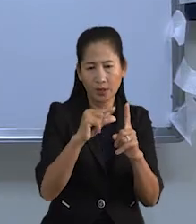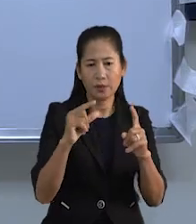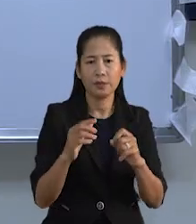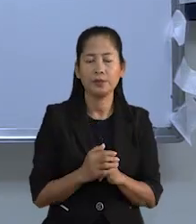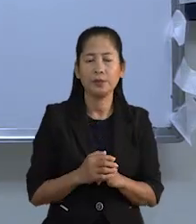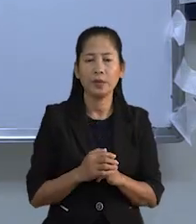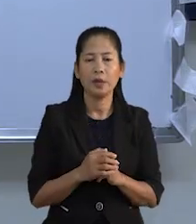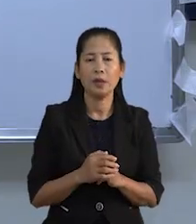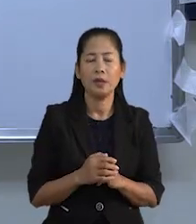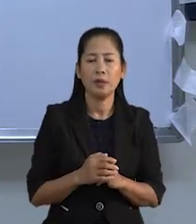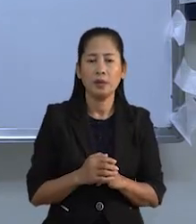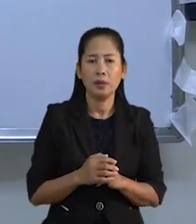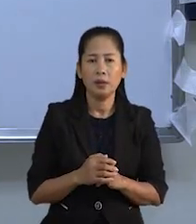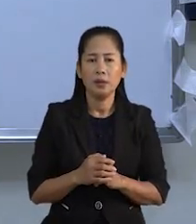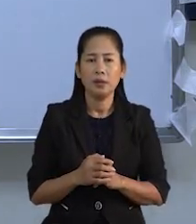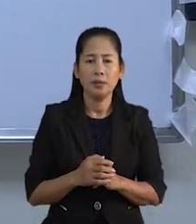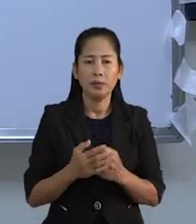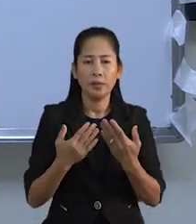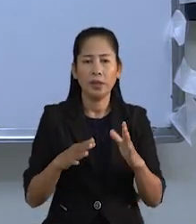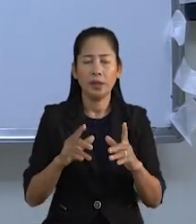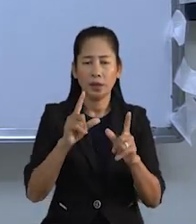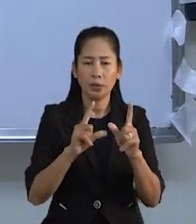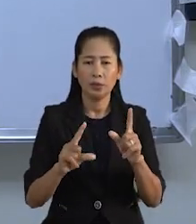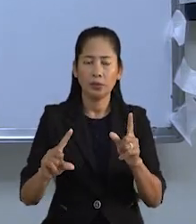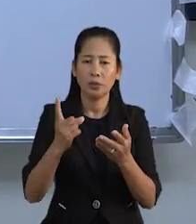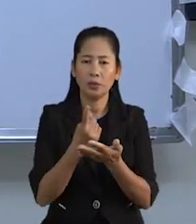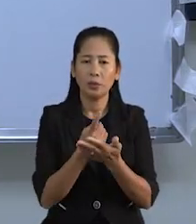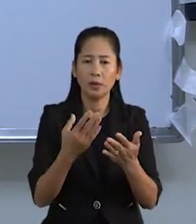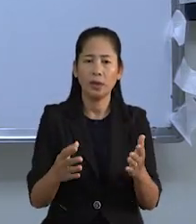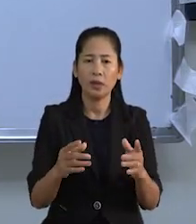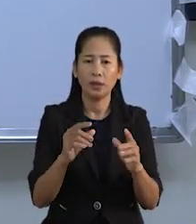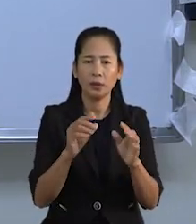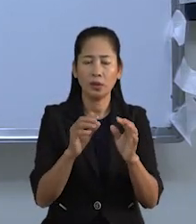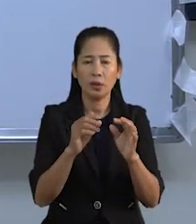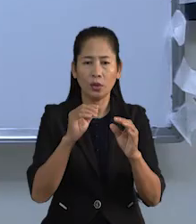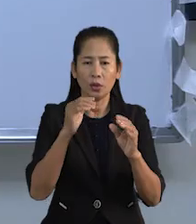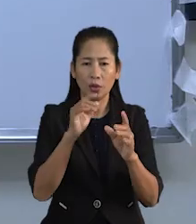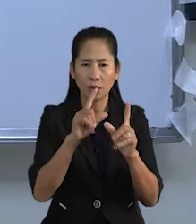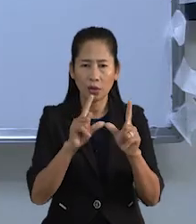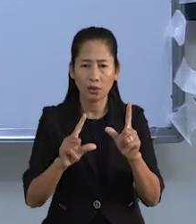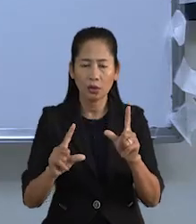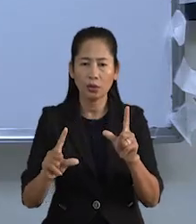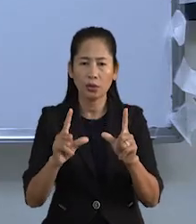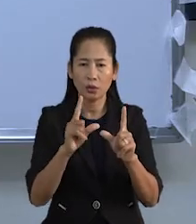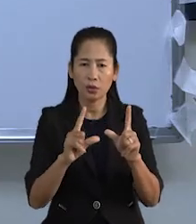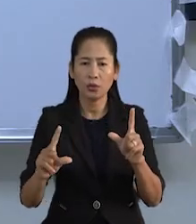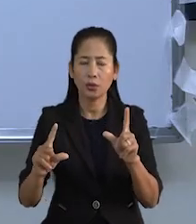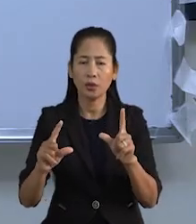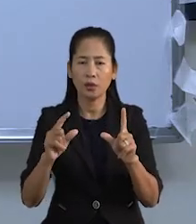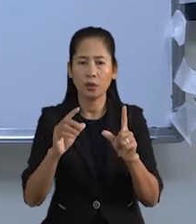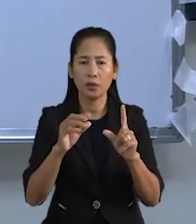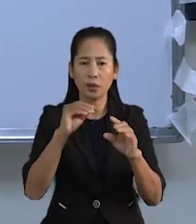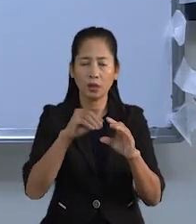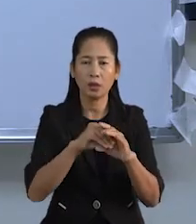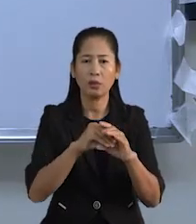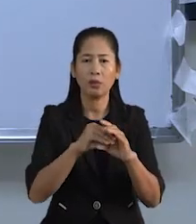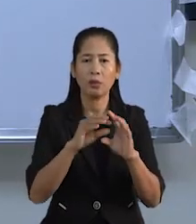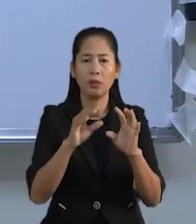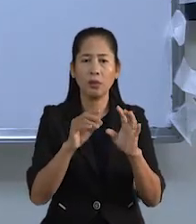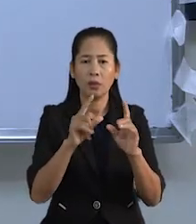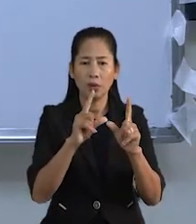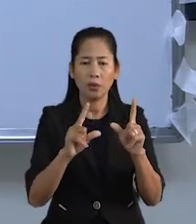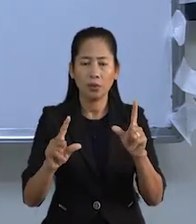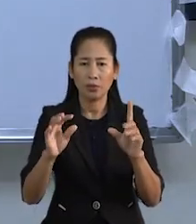បាទមាន7ព្យាង្គហើយវាជួនយ៉ាងម៉េចដែរកូនជួនក្នុងវគ្គណាជួនដូចម្ដេចខ្លះព្យាងណាជួននឹងព្យាងណា